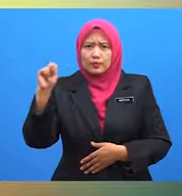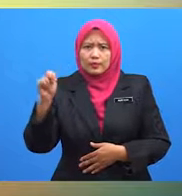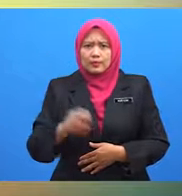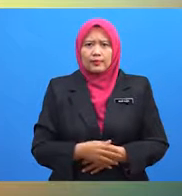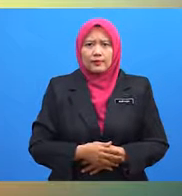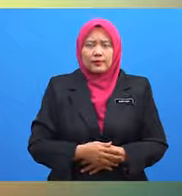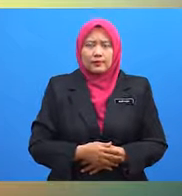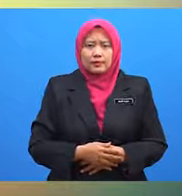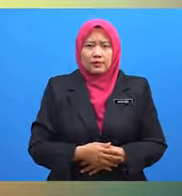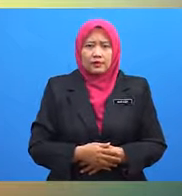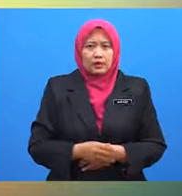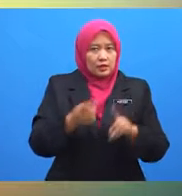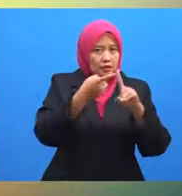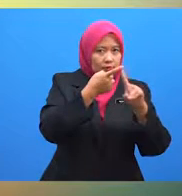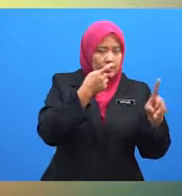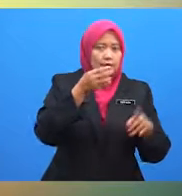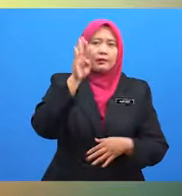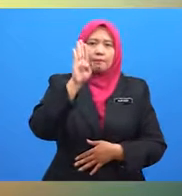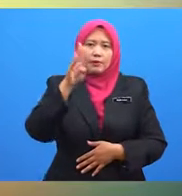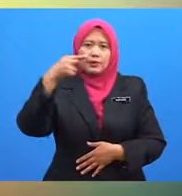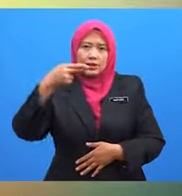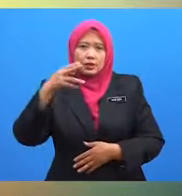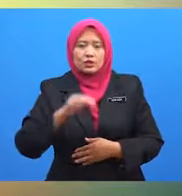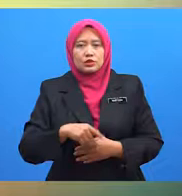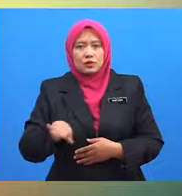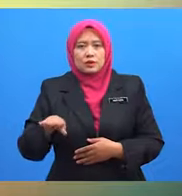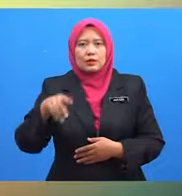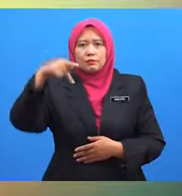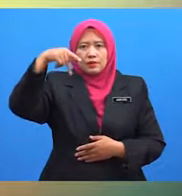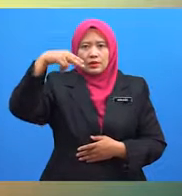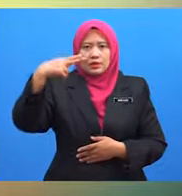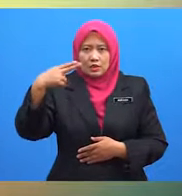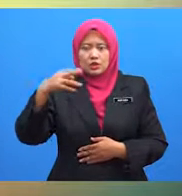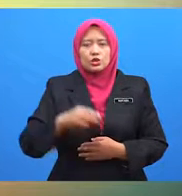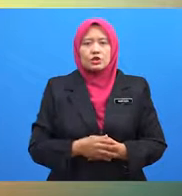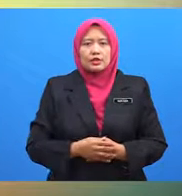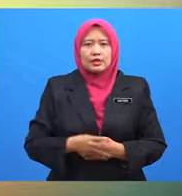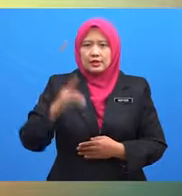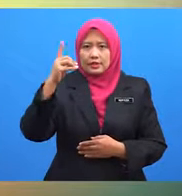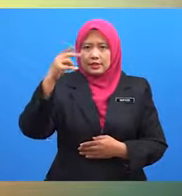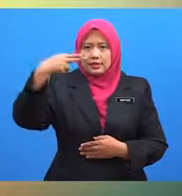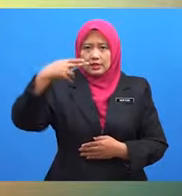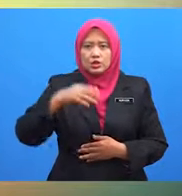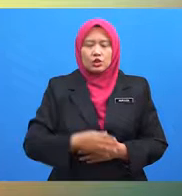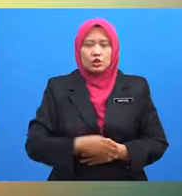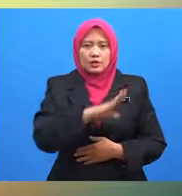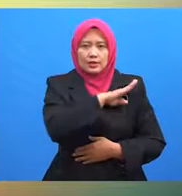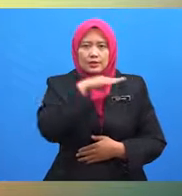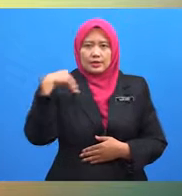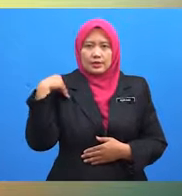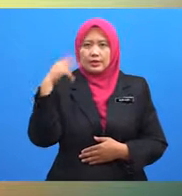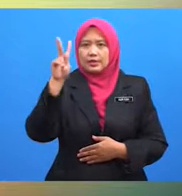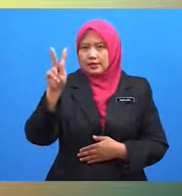seperti BH, PH, DH, dan KH.